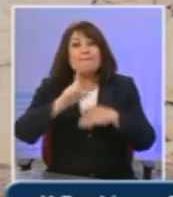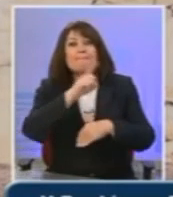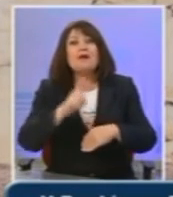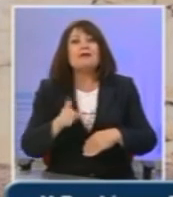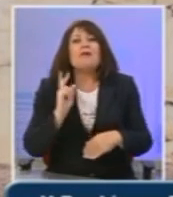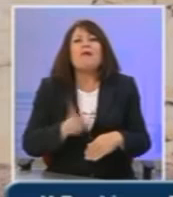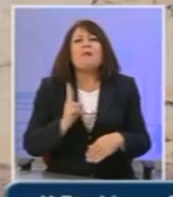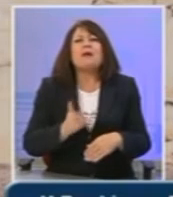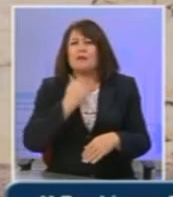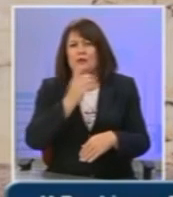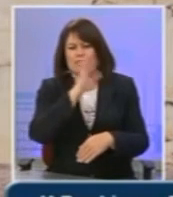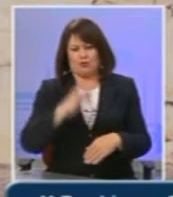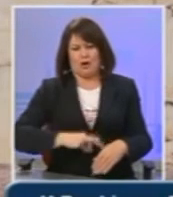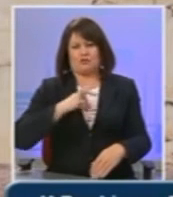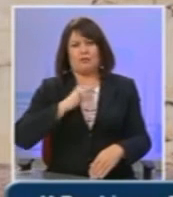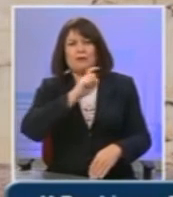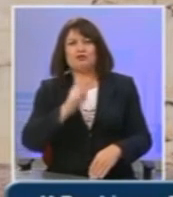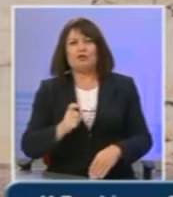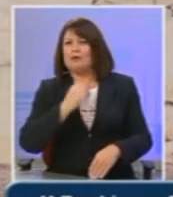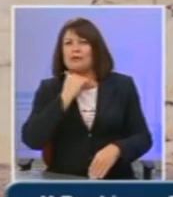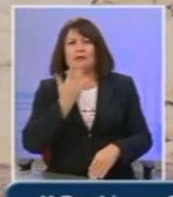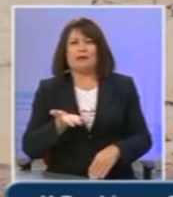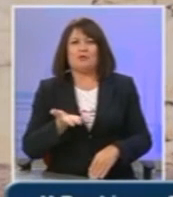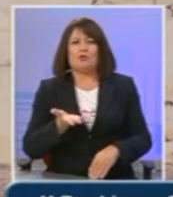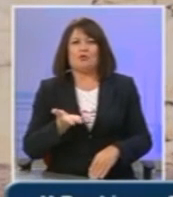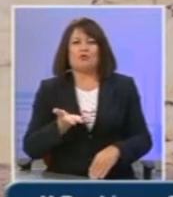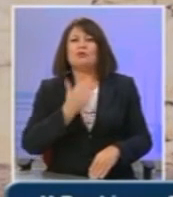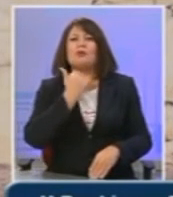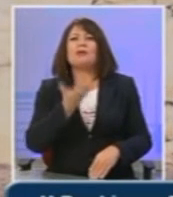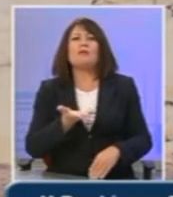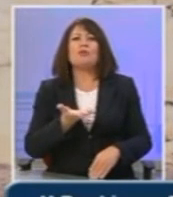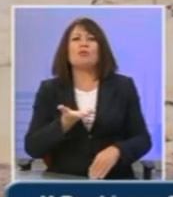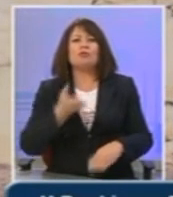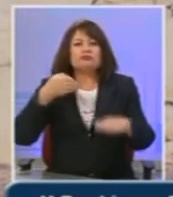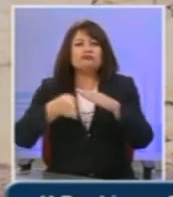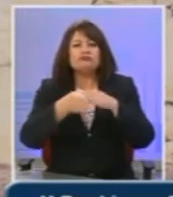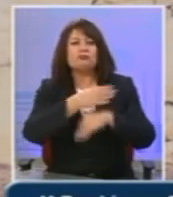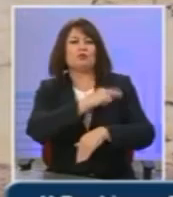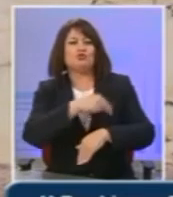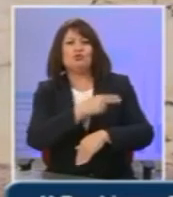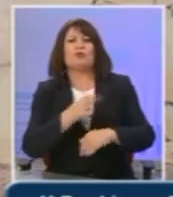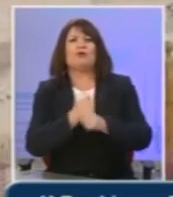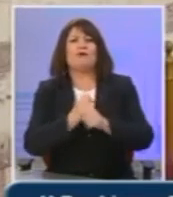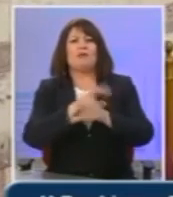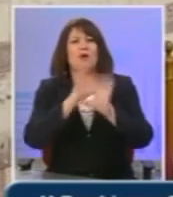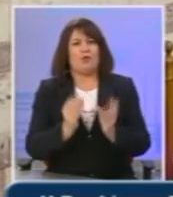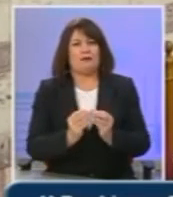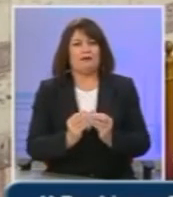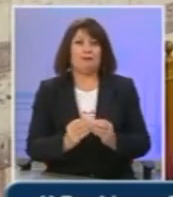να μην μπορούν να ζουν με αξιοπρέπεια και να μην έχουν πρόσβαση στις υπηρεσίες υγείας. Όσο η